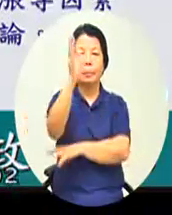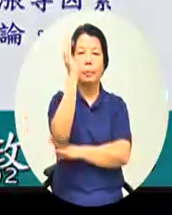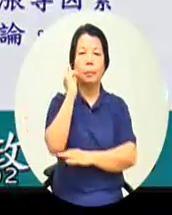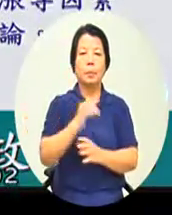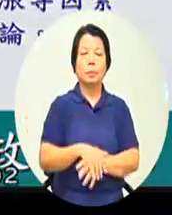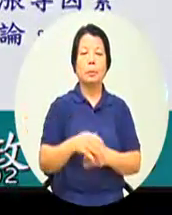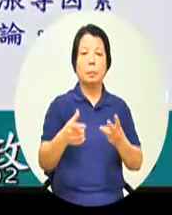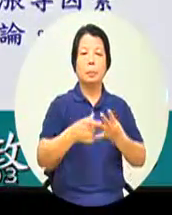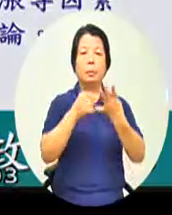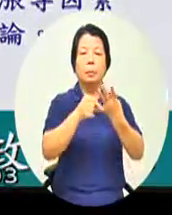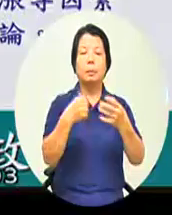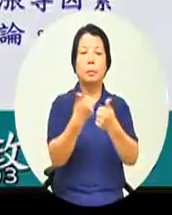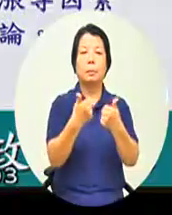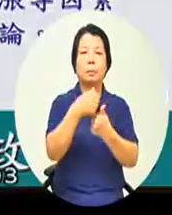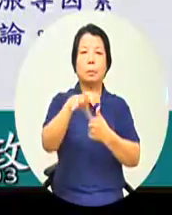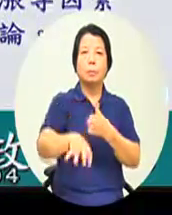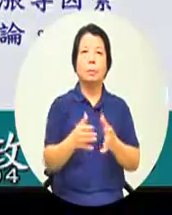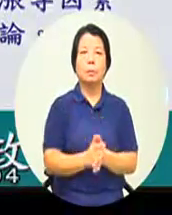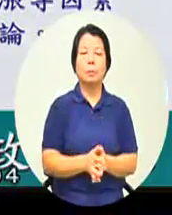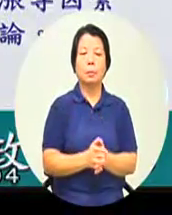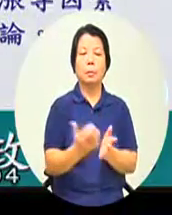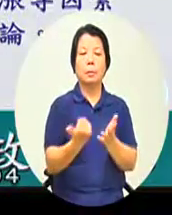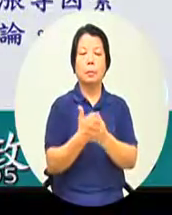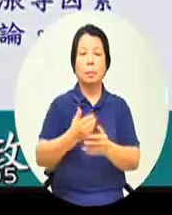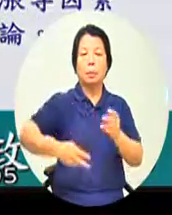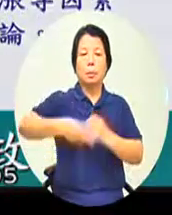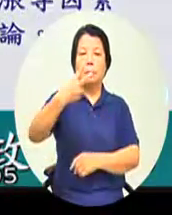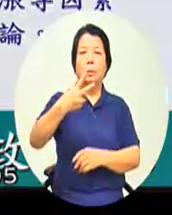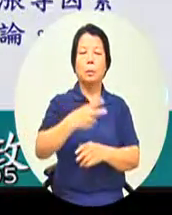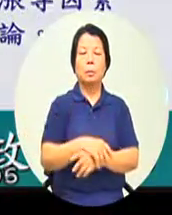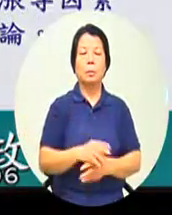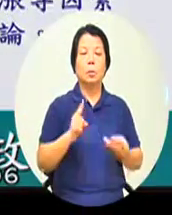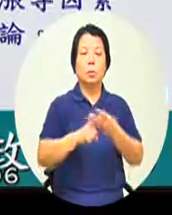议室。哦，前栋二楼有主持